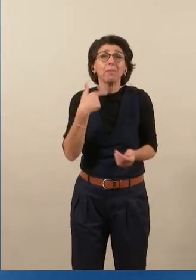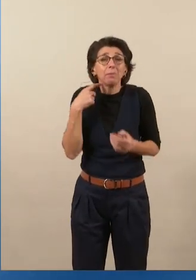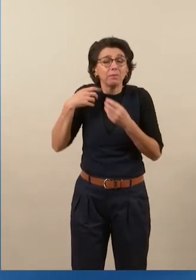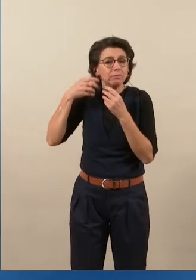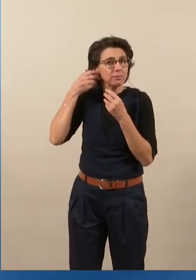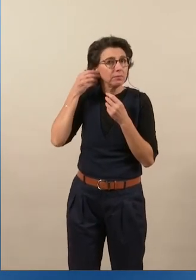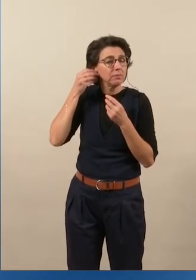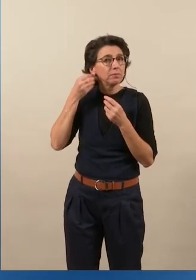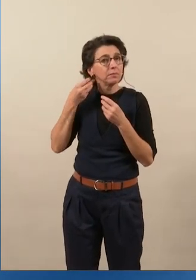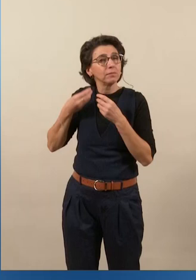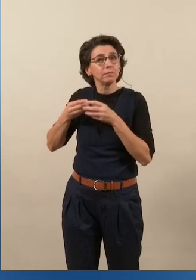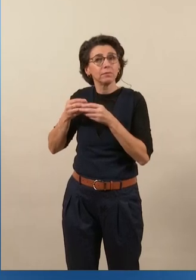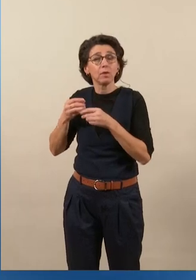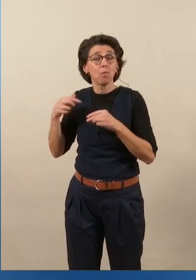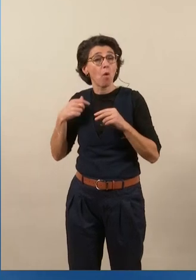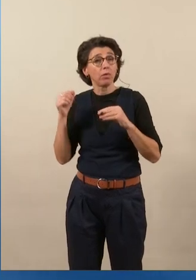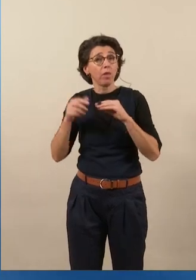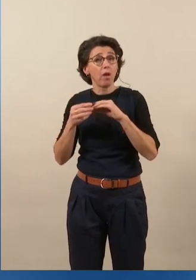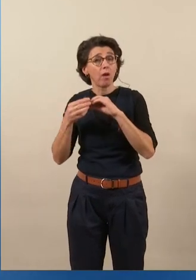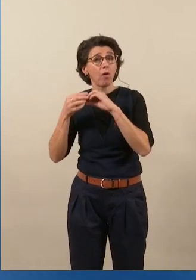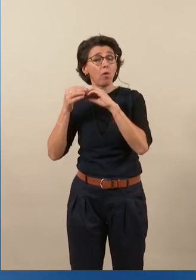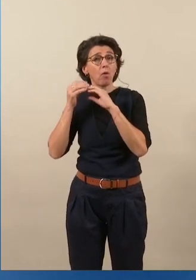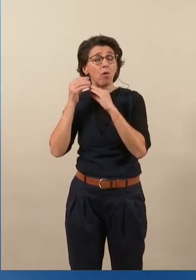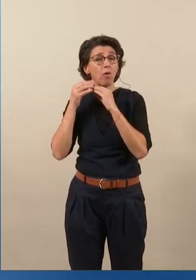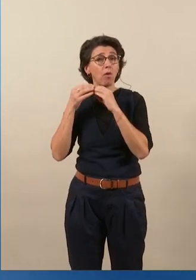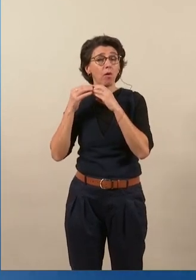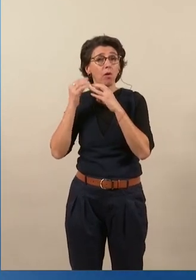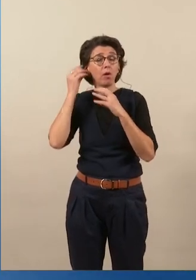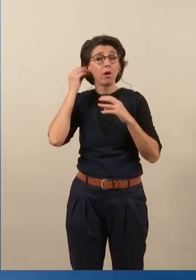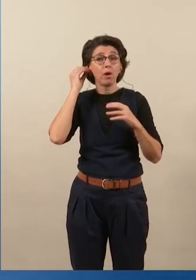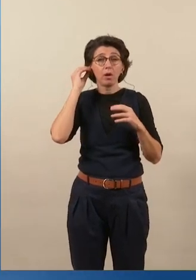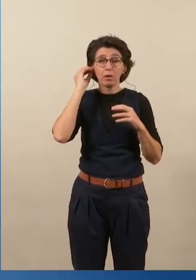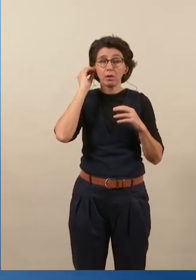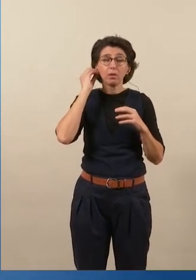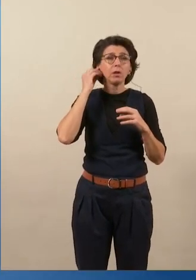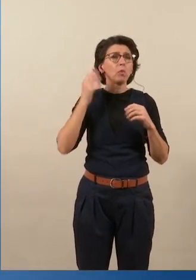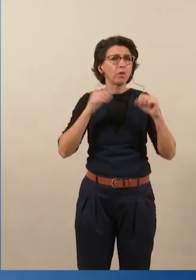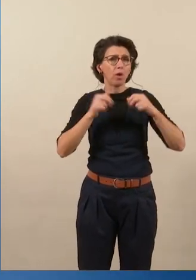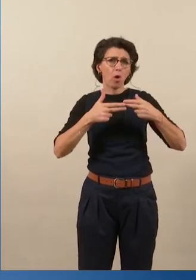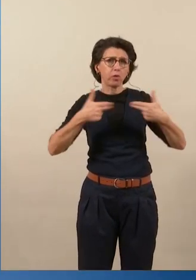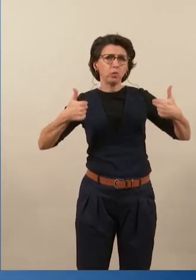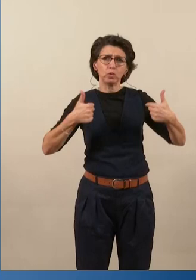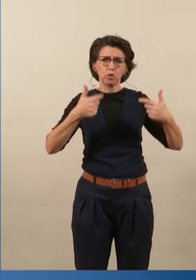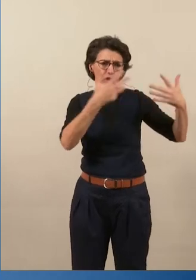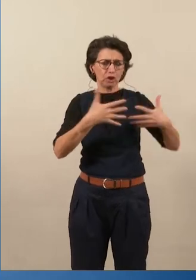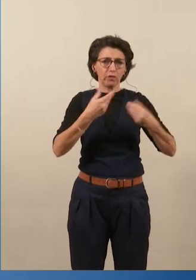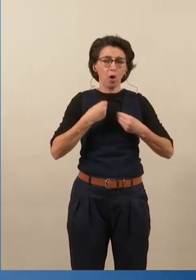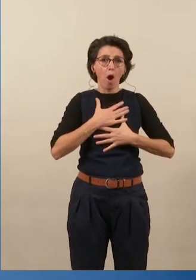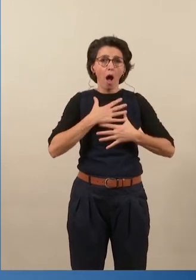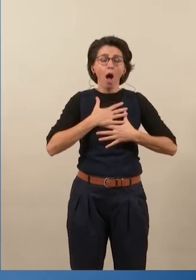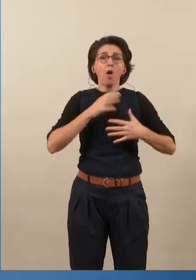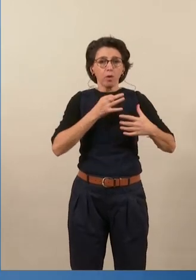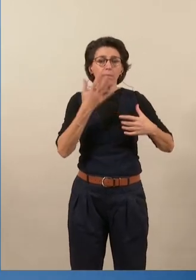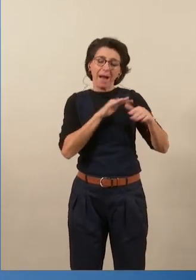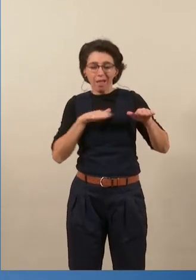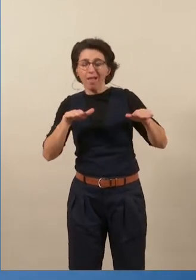faite que les chiffres sont affolants mais honnêtement votre action n'est pas au niveau voire elle est